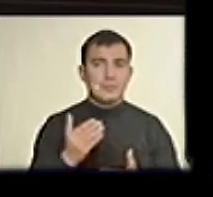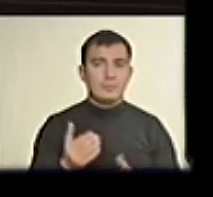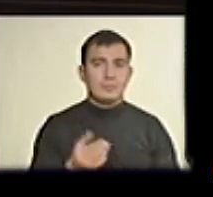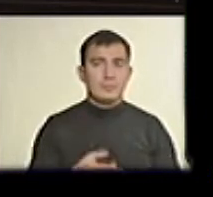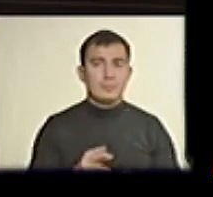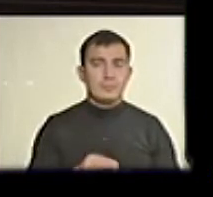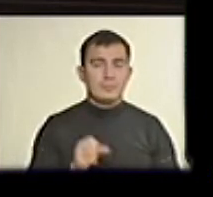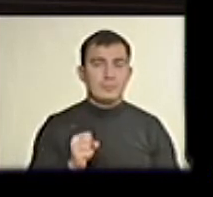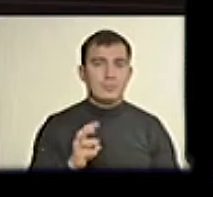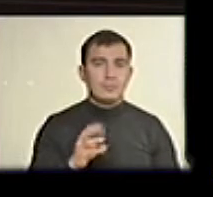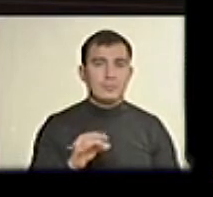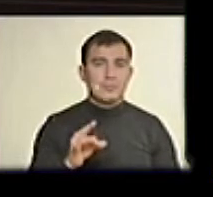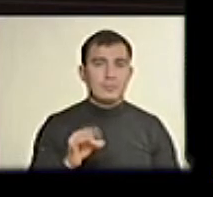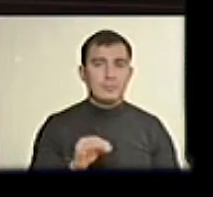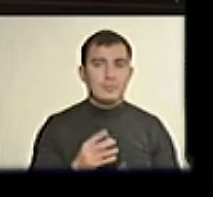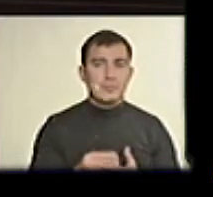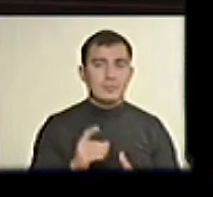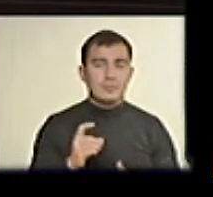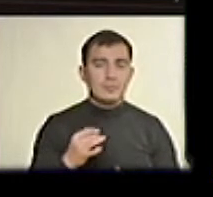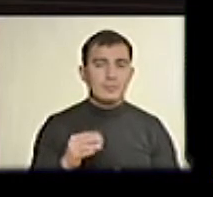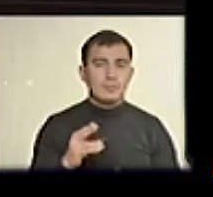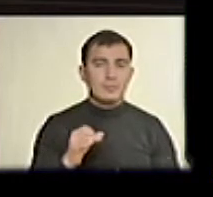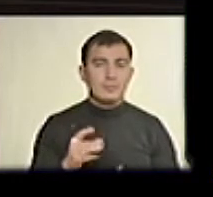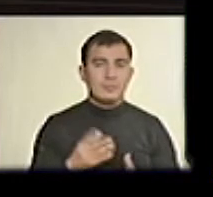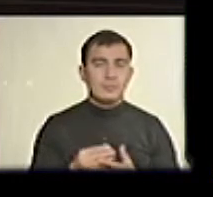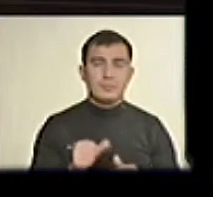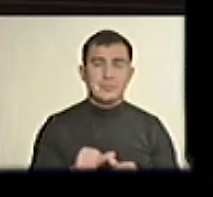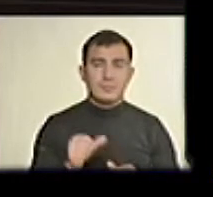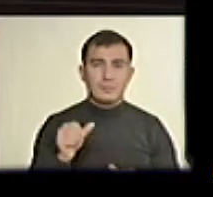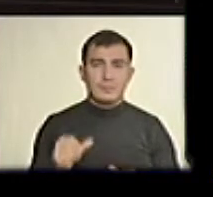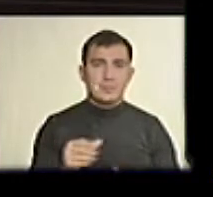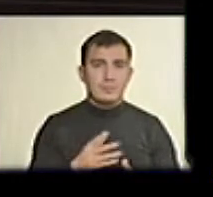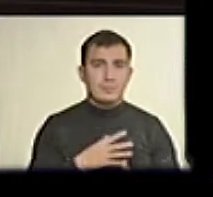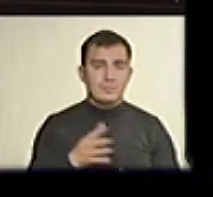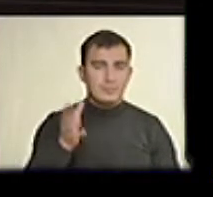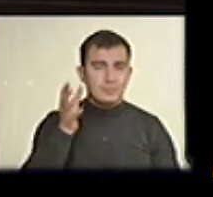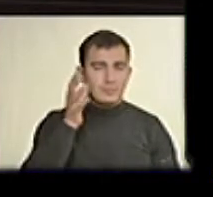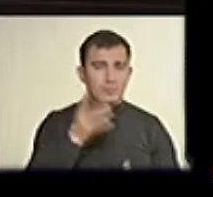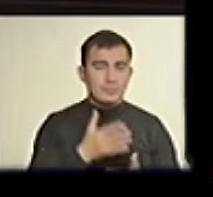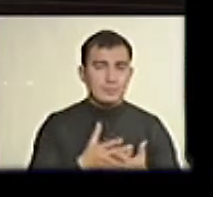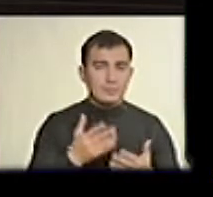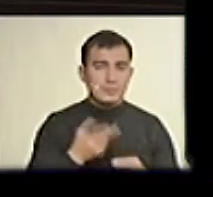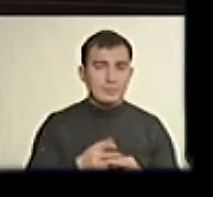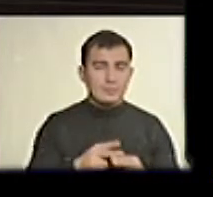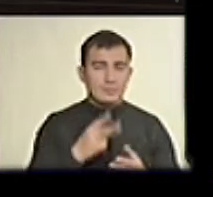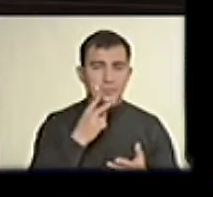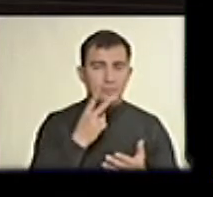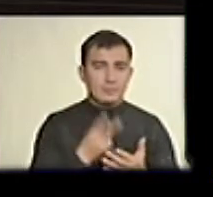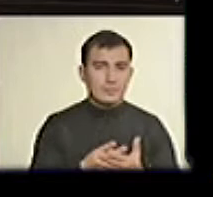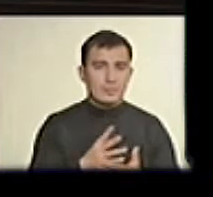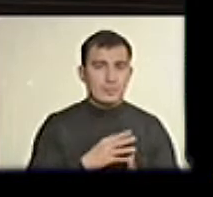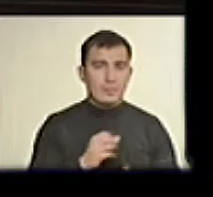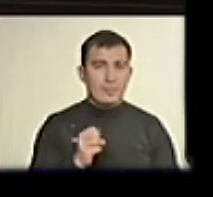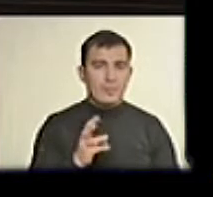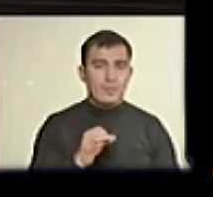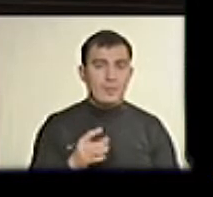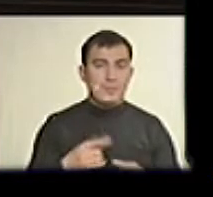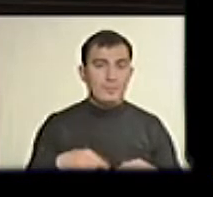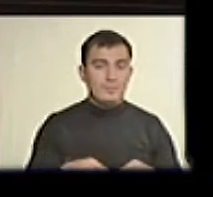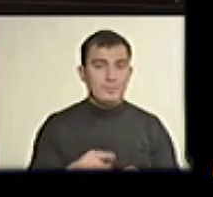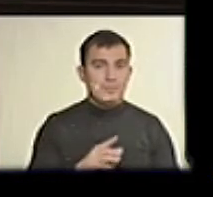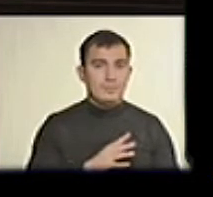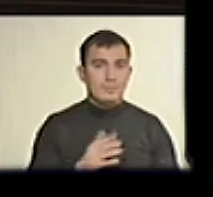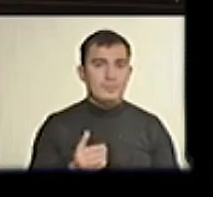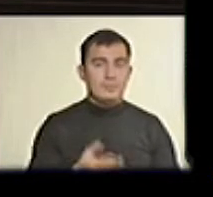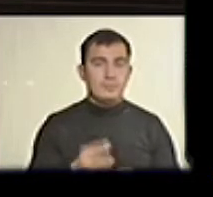O'sha Buxoro amirlari orasida Amir Haydar alohida o'sha ilm ma'rifatga e'tibor qaratgan amirlardan bo'lgan. U